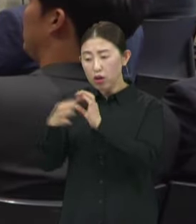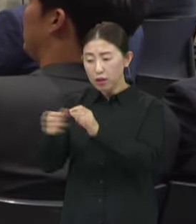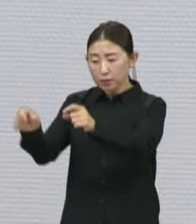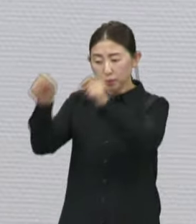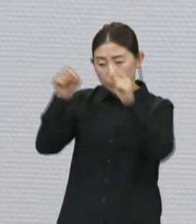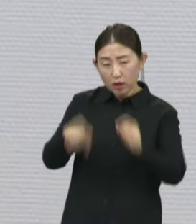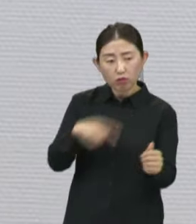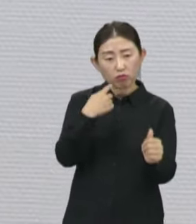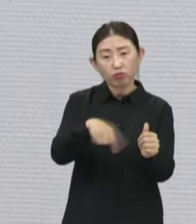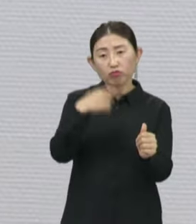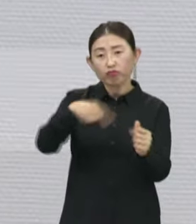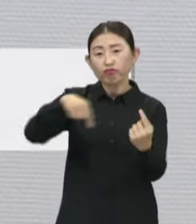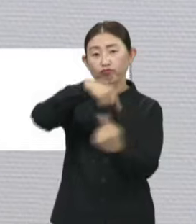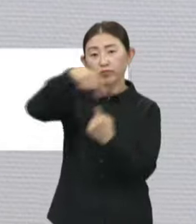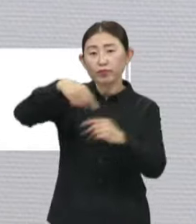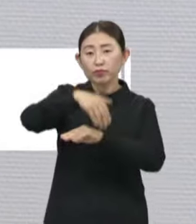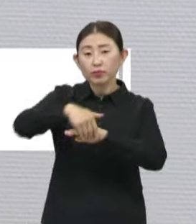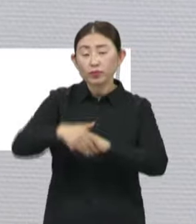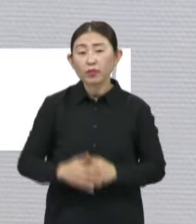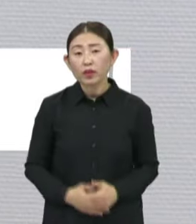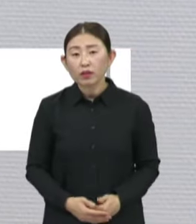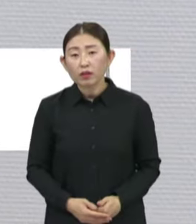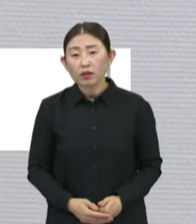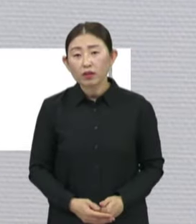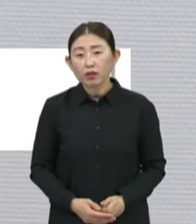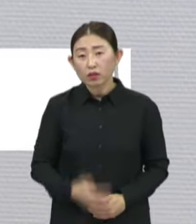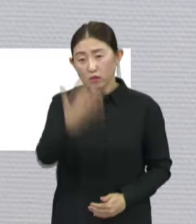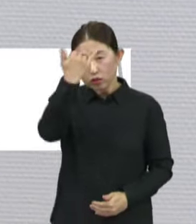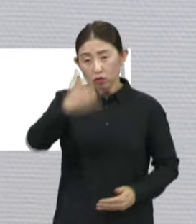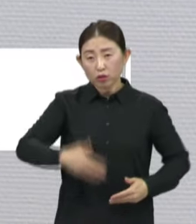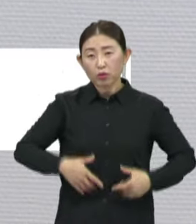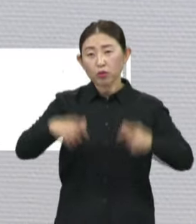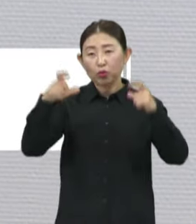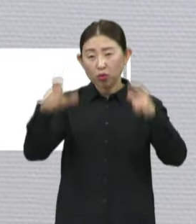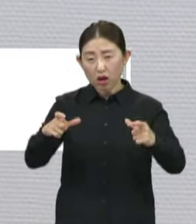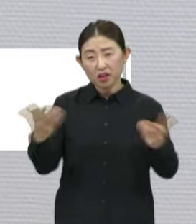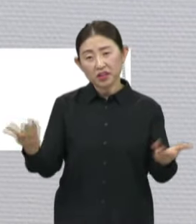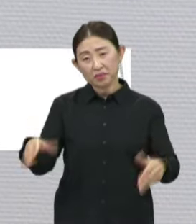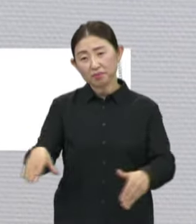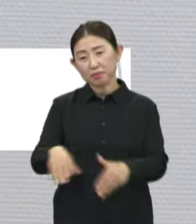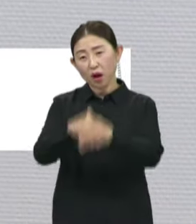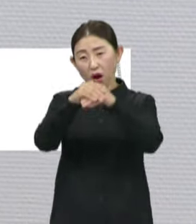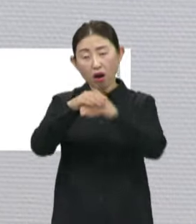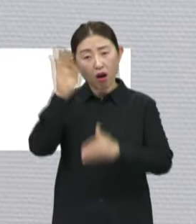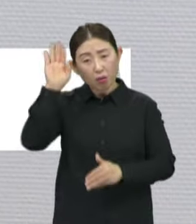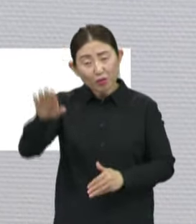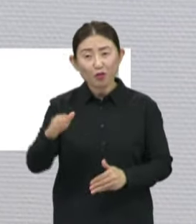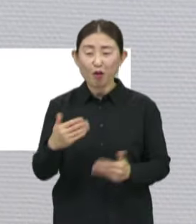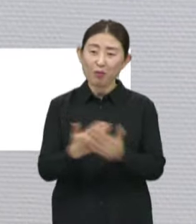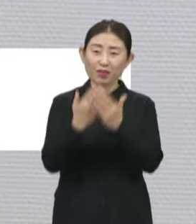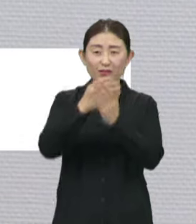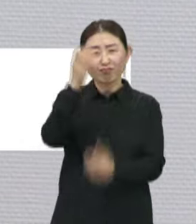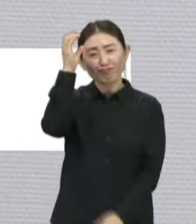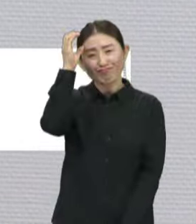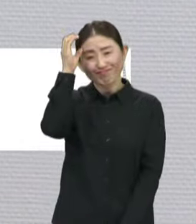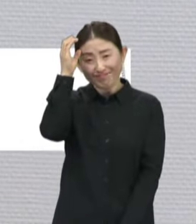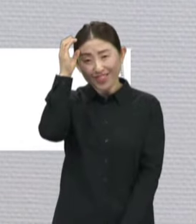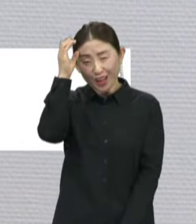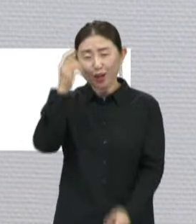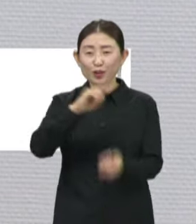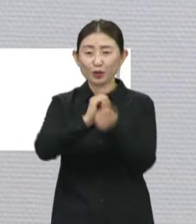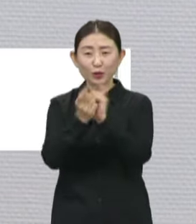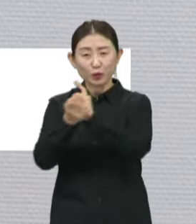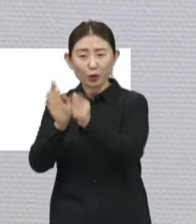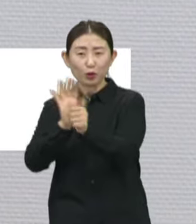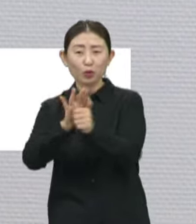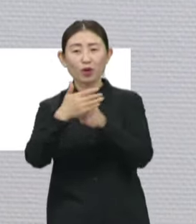했습니다. We are really looking forward to this collaboration with excitement and high expectations. Our partnership will both support